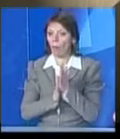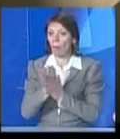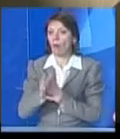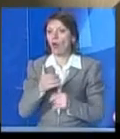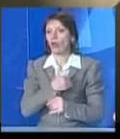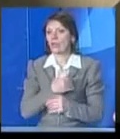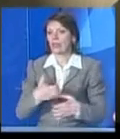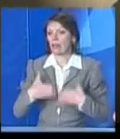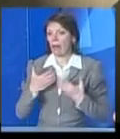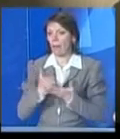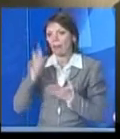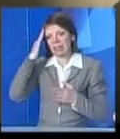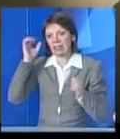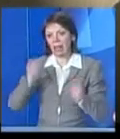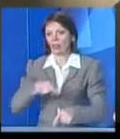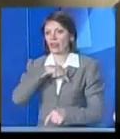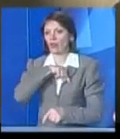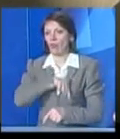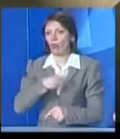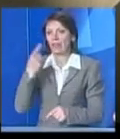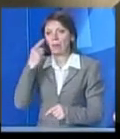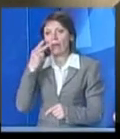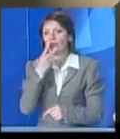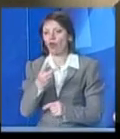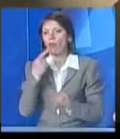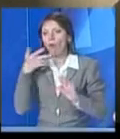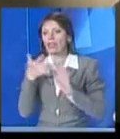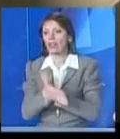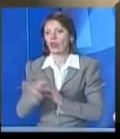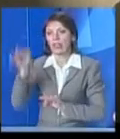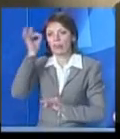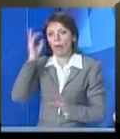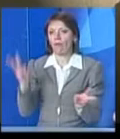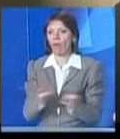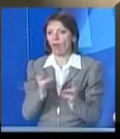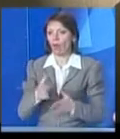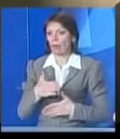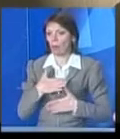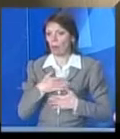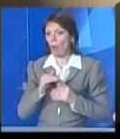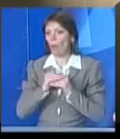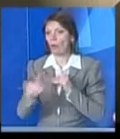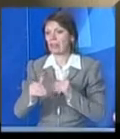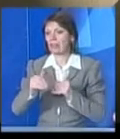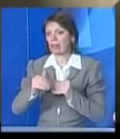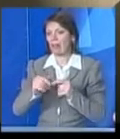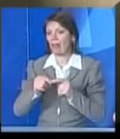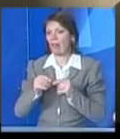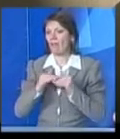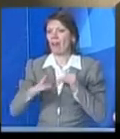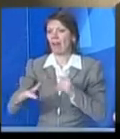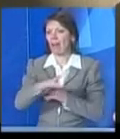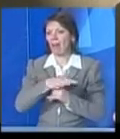зватися Сільвестр. Духовним зором осягнути спробуй Волинь мою, Поліський край мій весь.